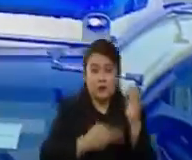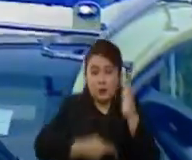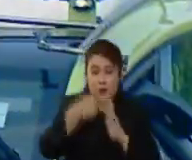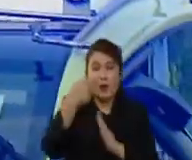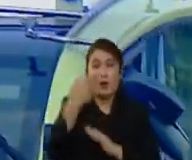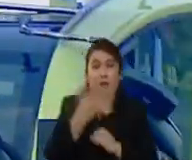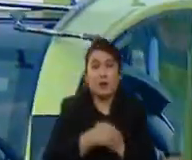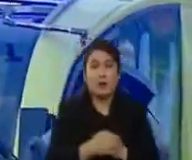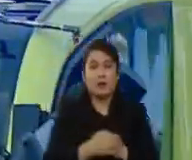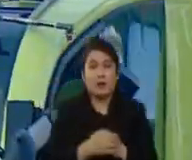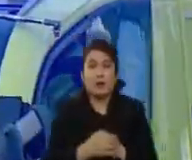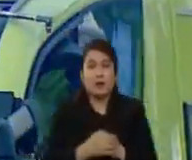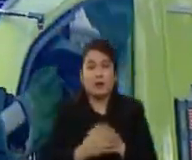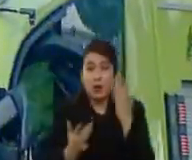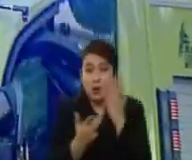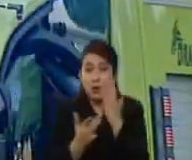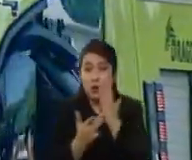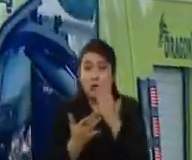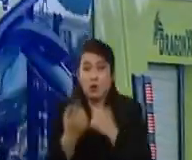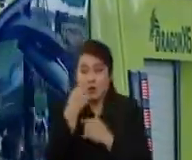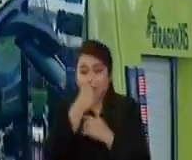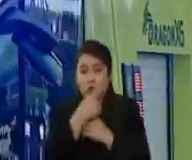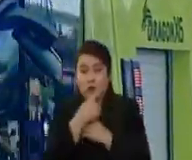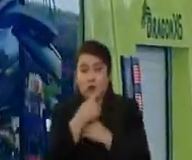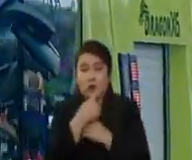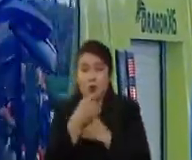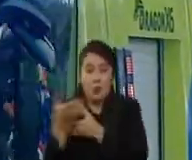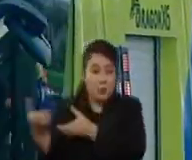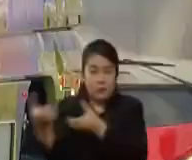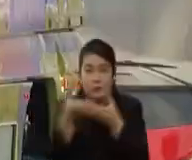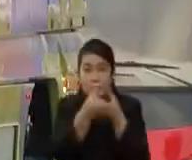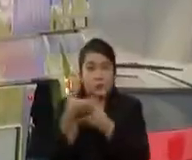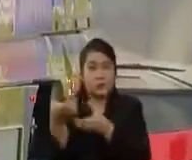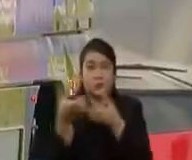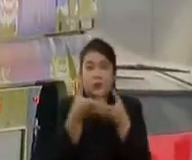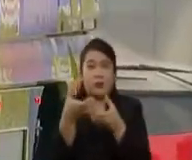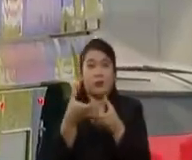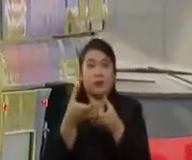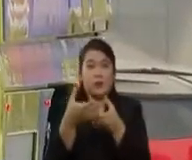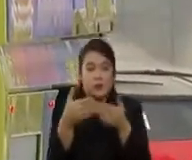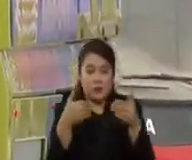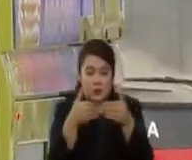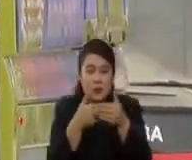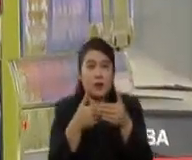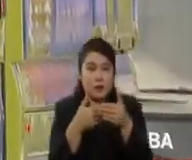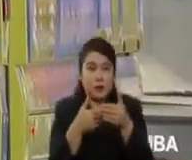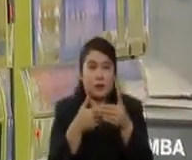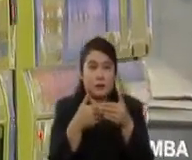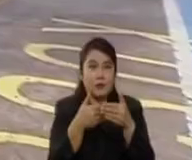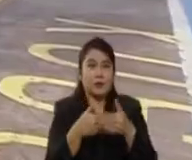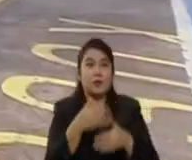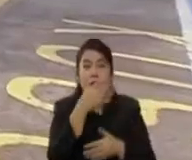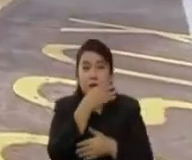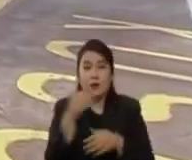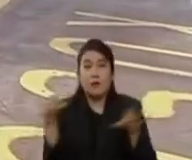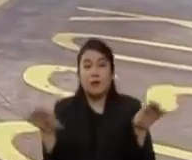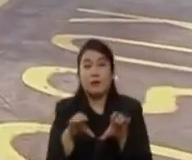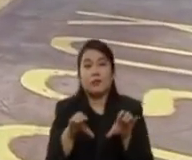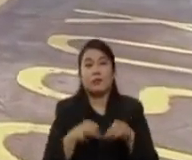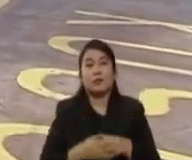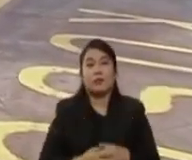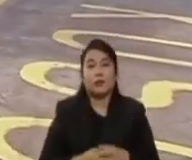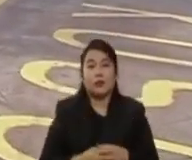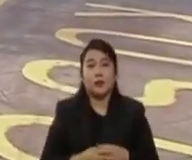reach extendable turret bagi pemadaman jarak dekat dengan piercing nozzle untuk menembus badan pesawat, seterusnya membuat